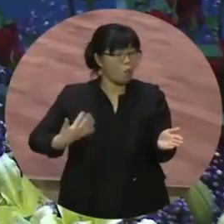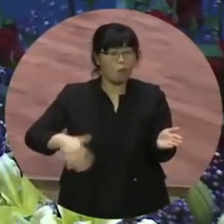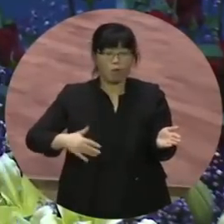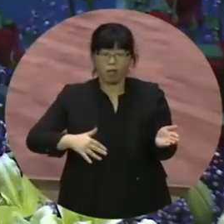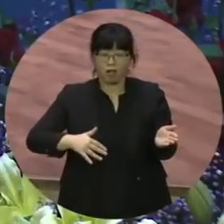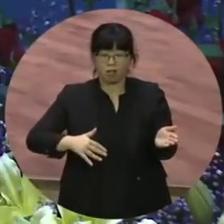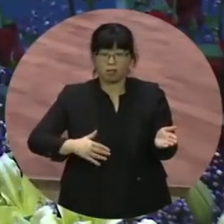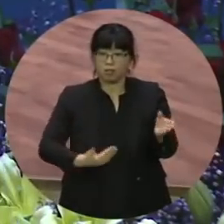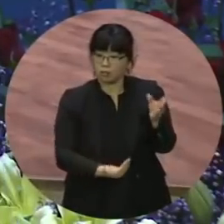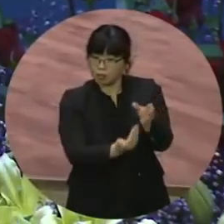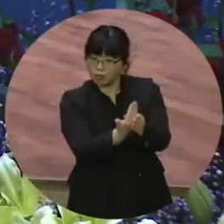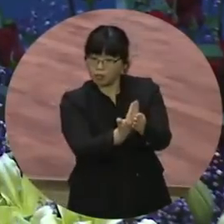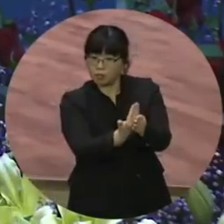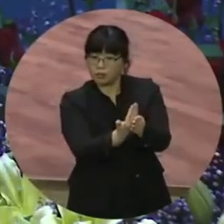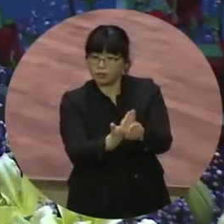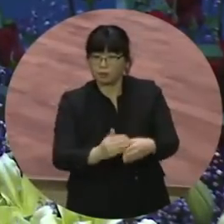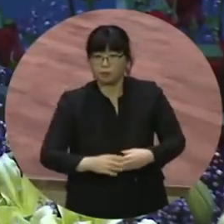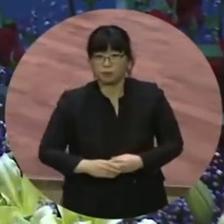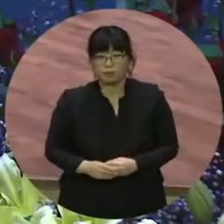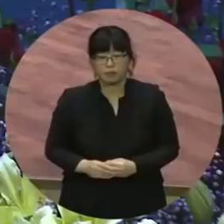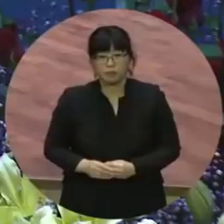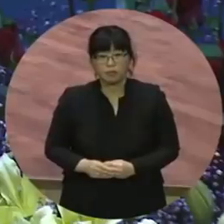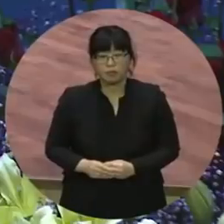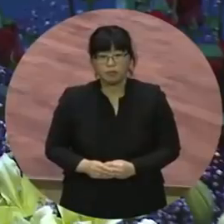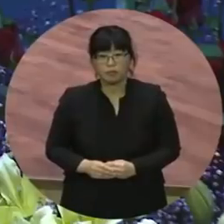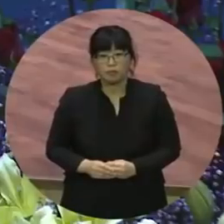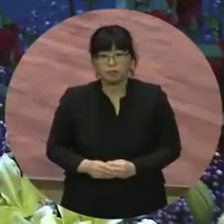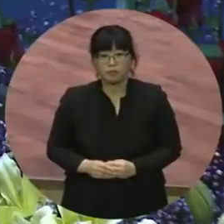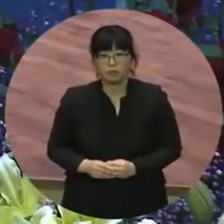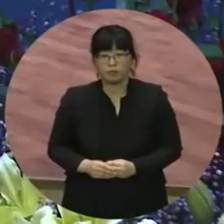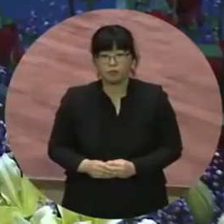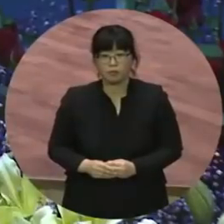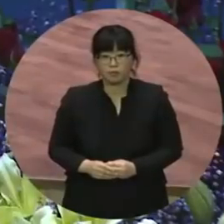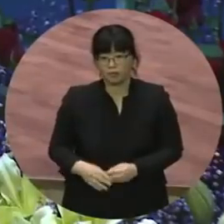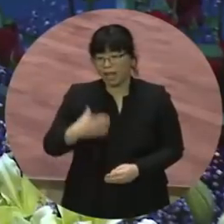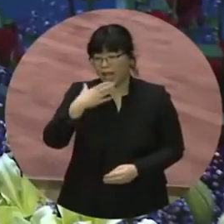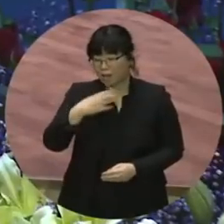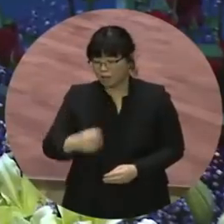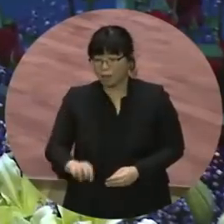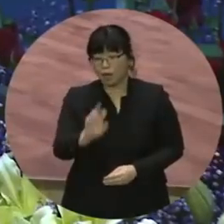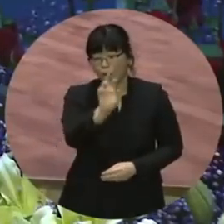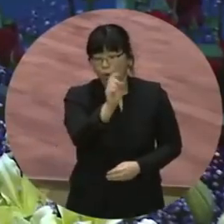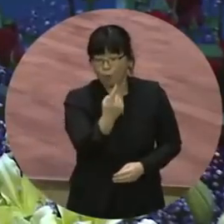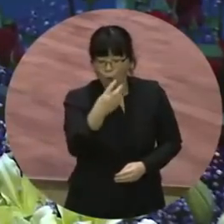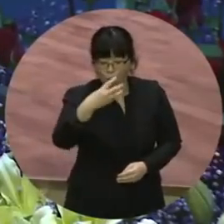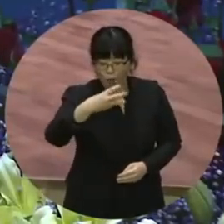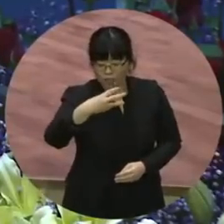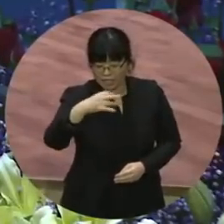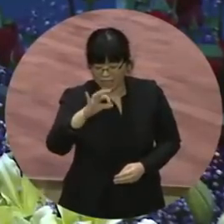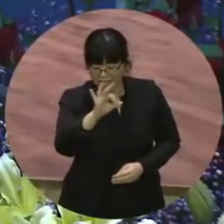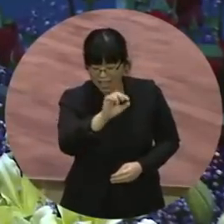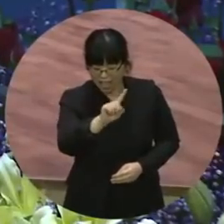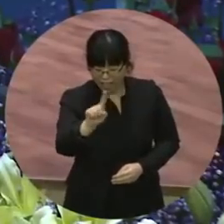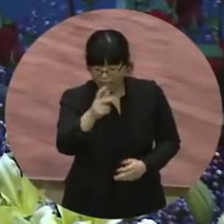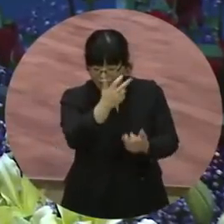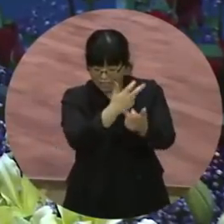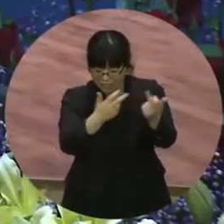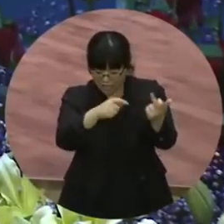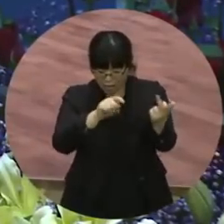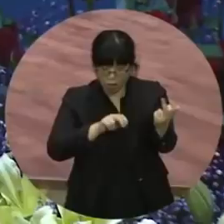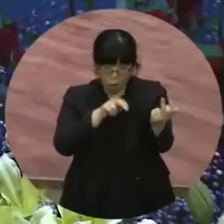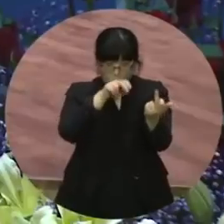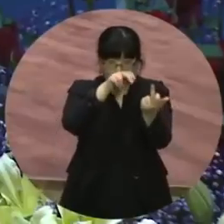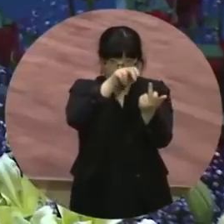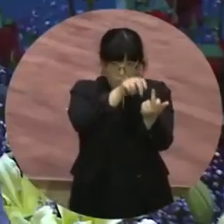특별히 이 사건은요, 단순히 아브라함이 이 모리아산에서 이삭을 제물로 바치는 사건으로 끝나는 것이 아니에요,